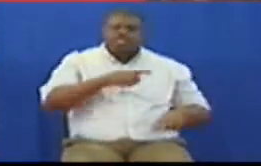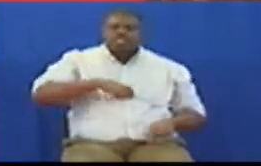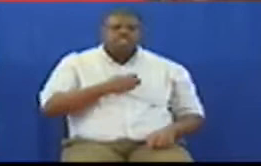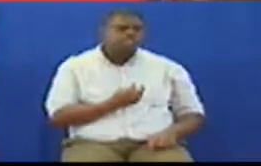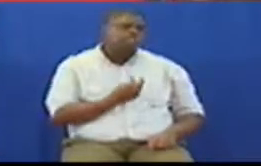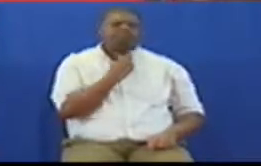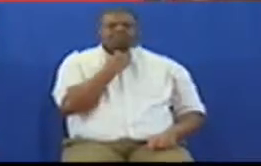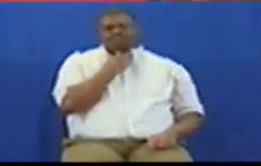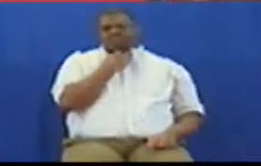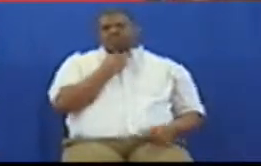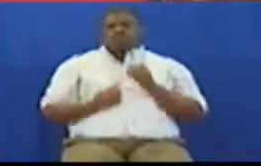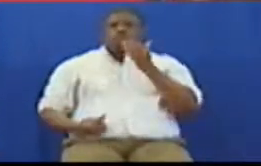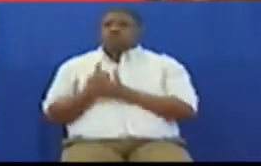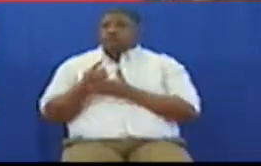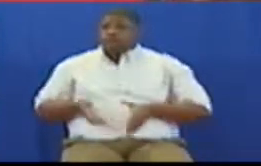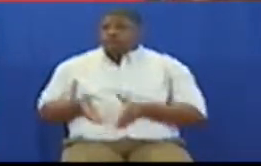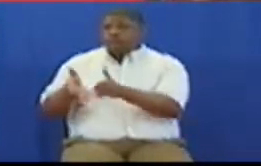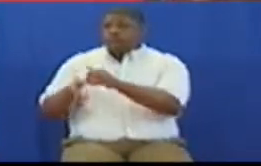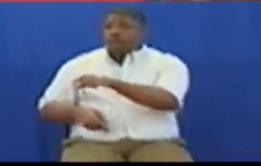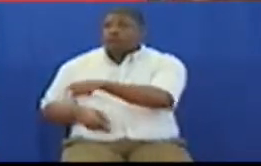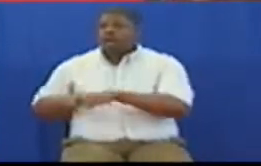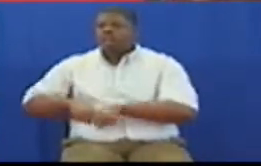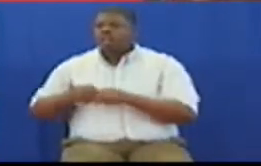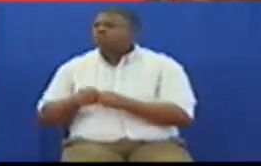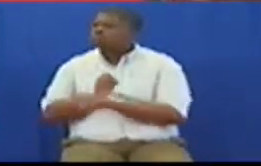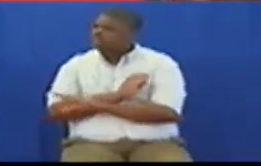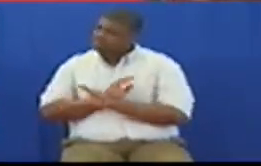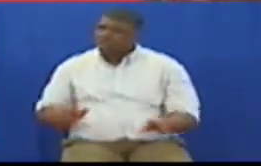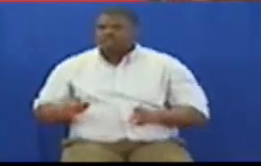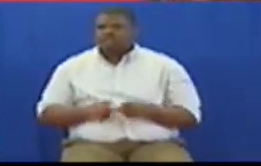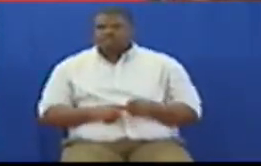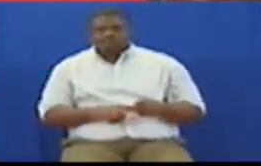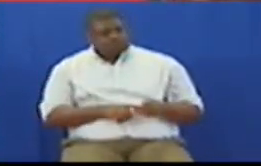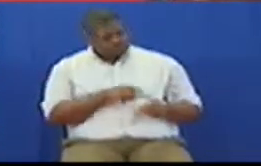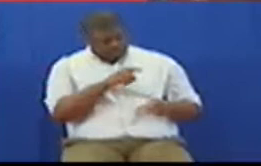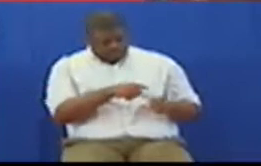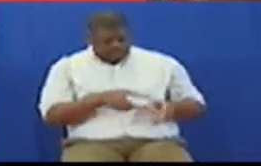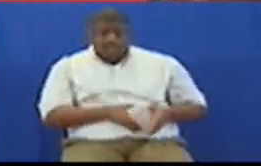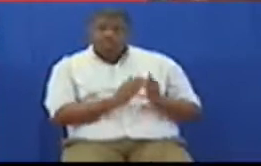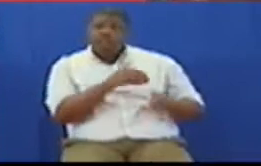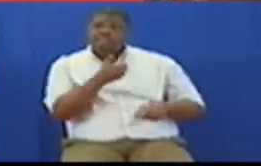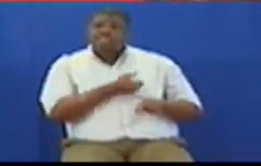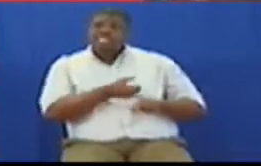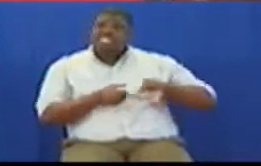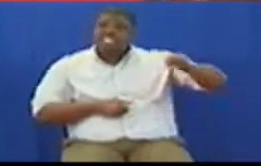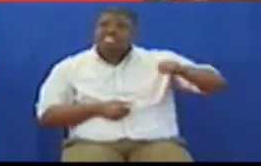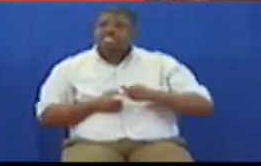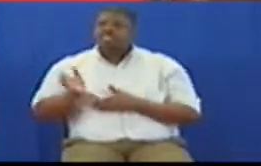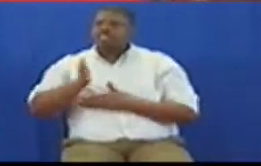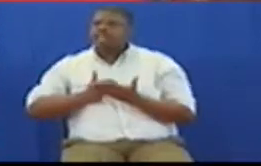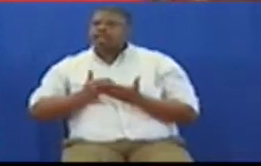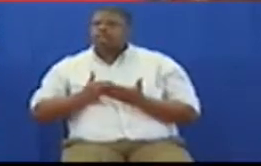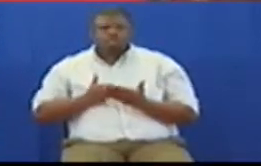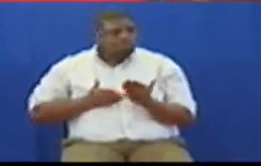barabara. Mafuriko yaliharibu sana barabara za kule, na mpaka sasa hivi barabara za kule vijijini kuna sehemu kata